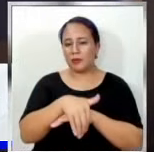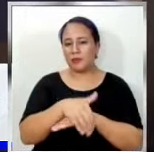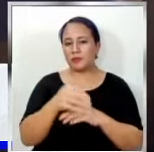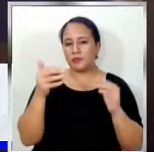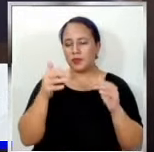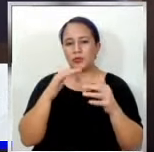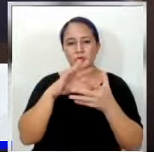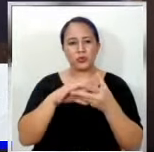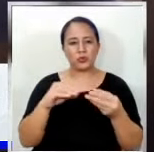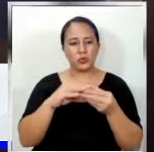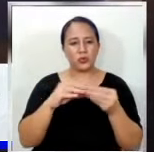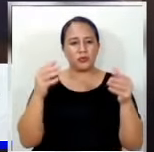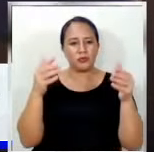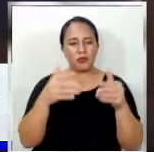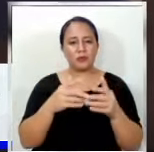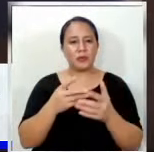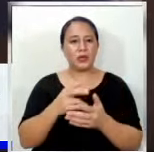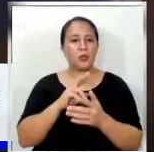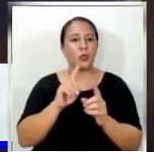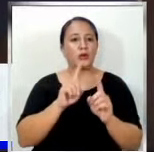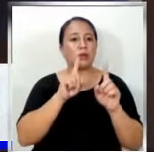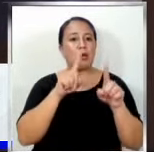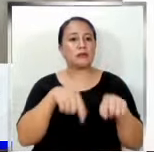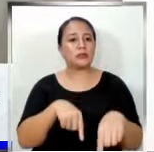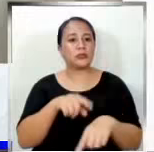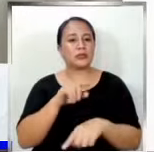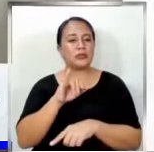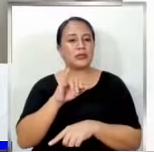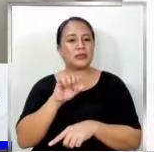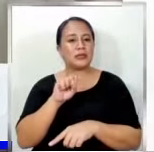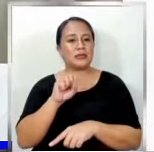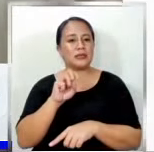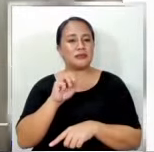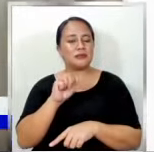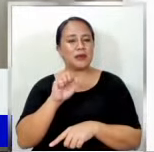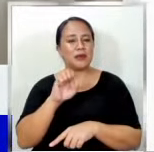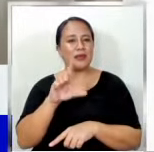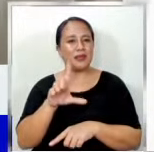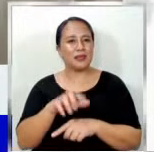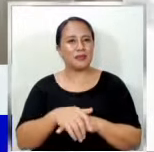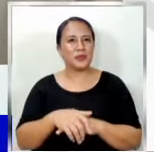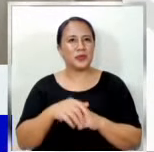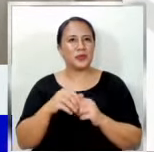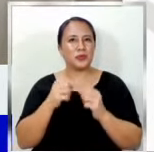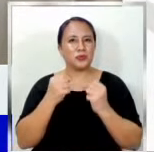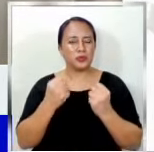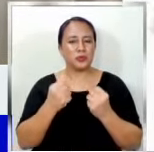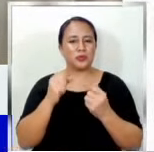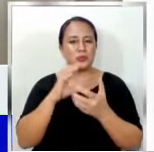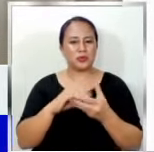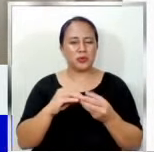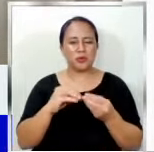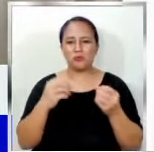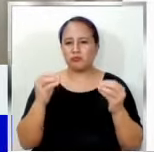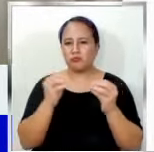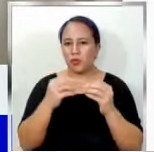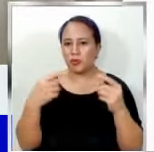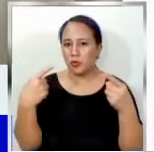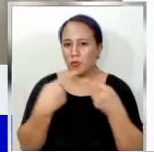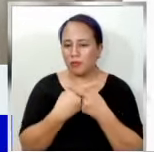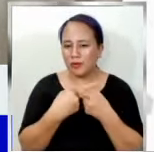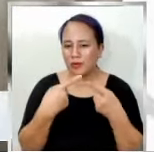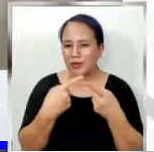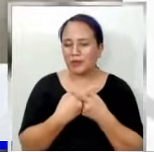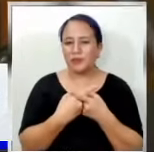sa magiging sagot ni Ismael. Tumitindi na rin yung kwento. Mas nagiging komplikado na yung mga sitwasyon ng